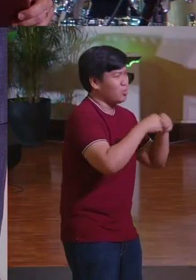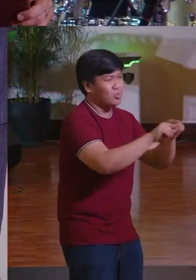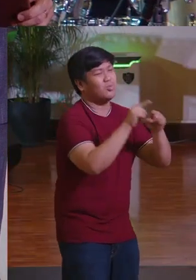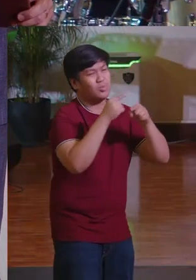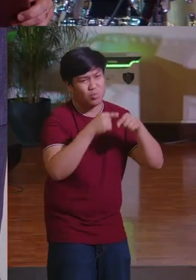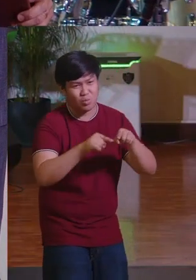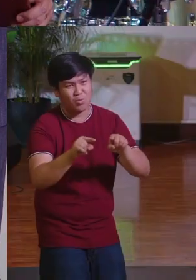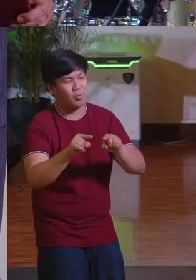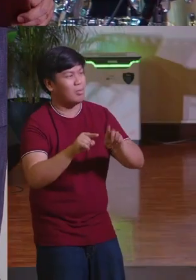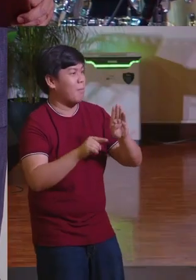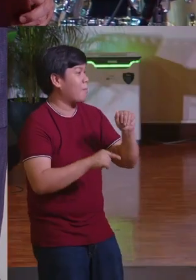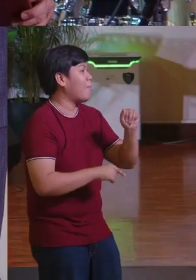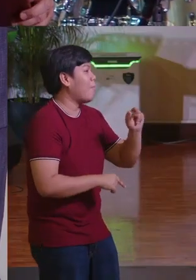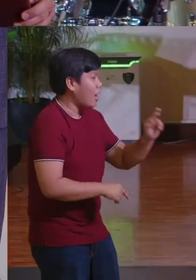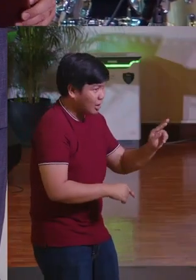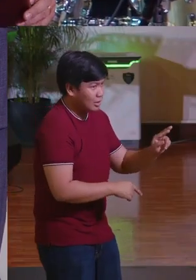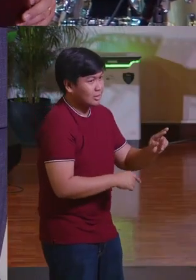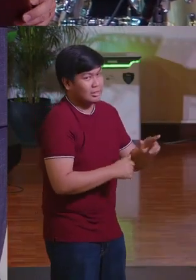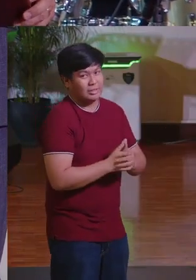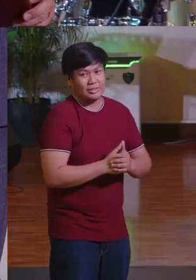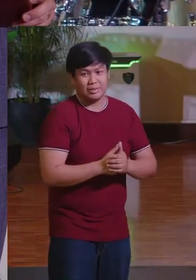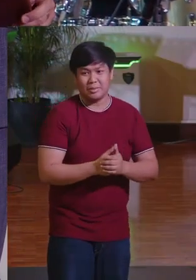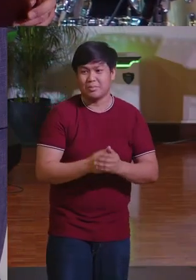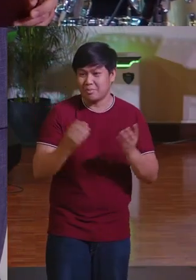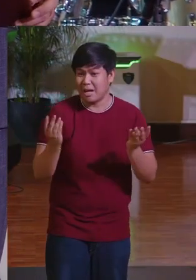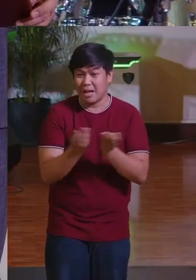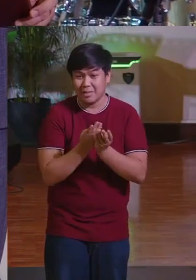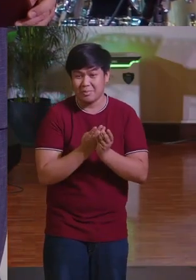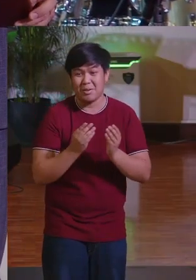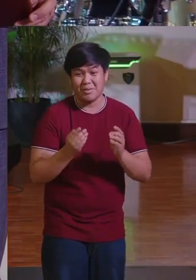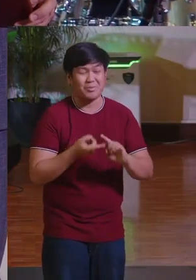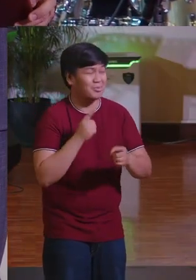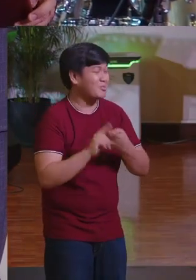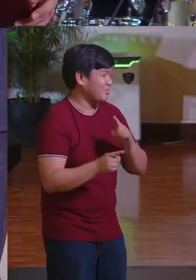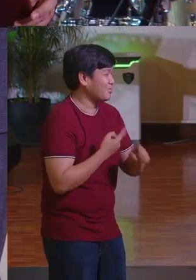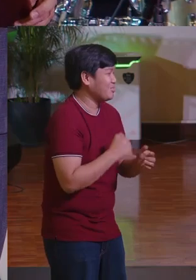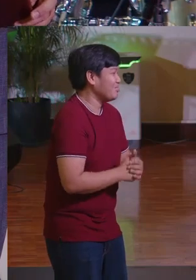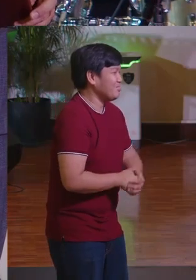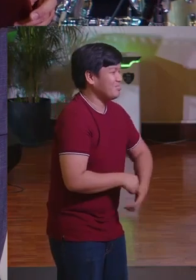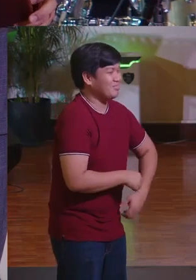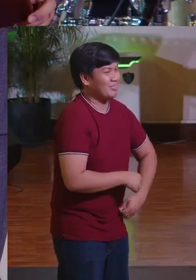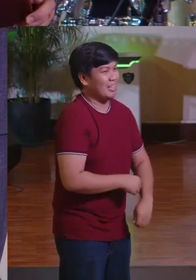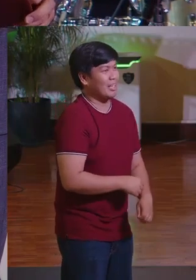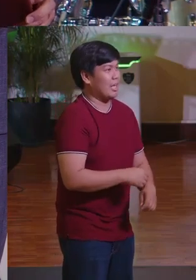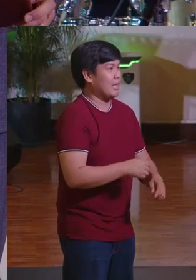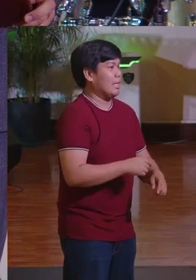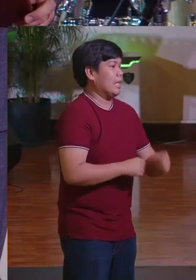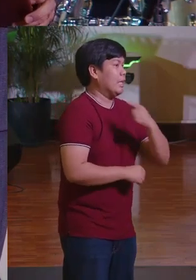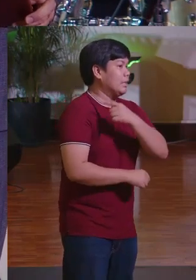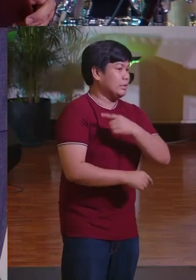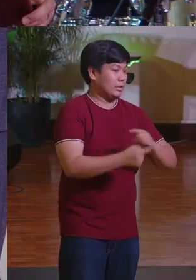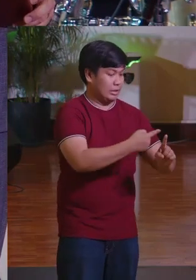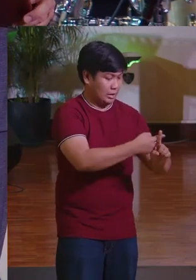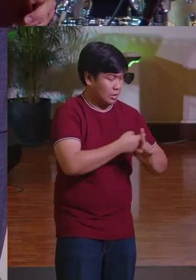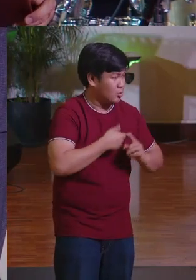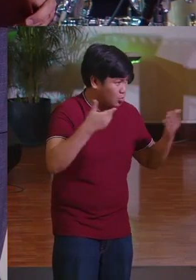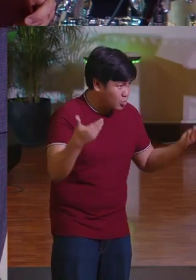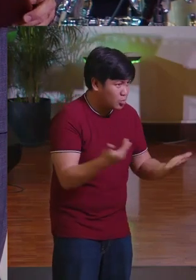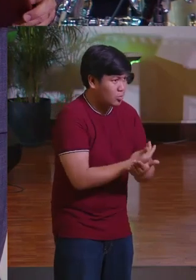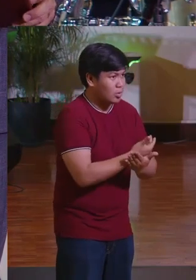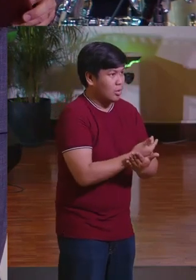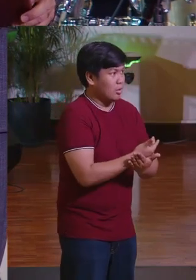at gumigimik. Hindi dapat nakikita ang isang Kristiyano po, mananampalataya sa mga lugar na ganoon. At nung